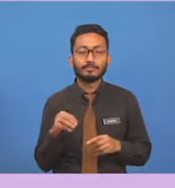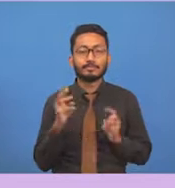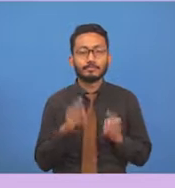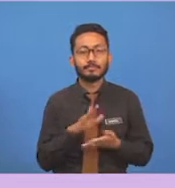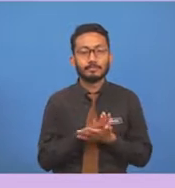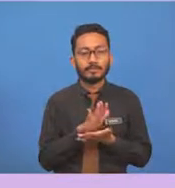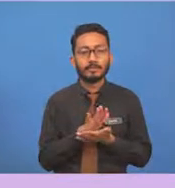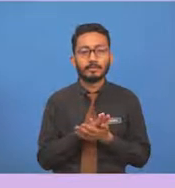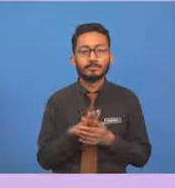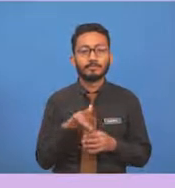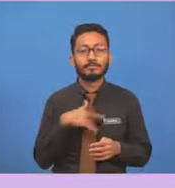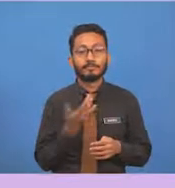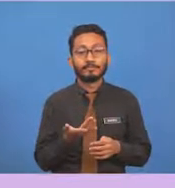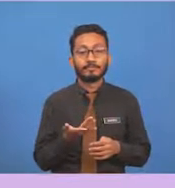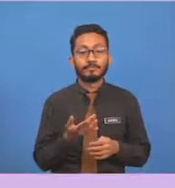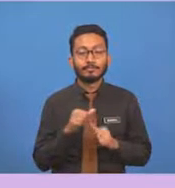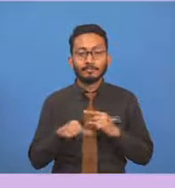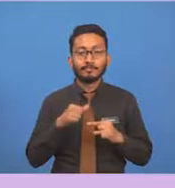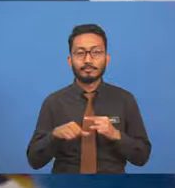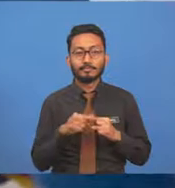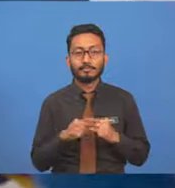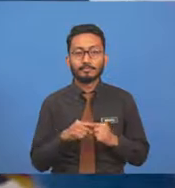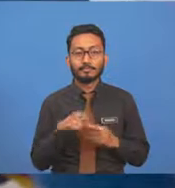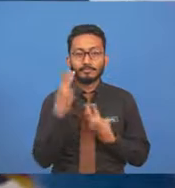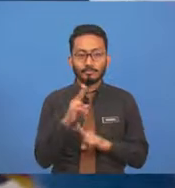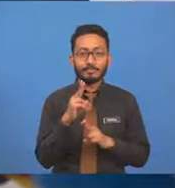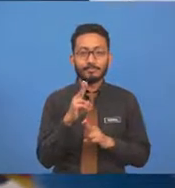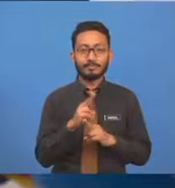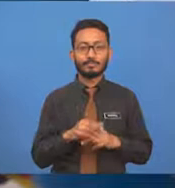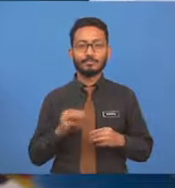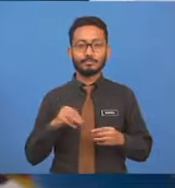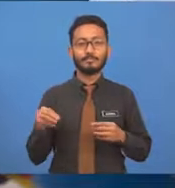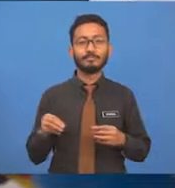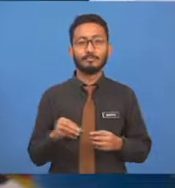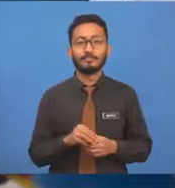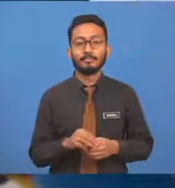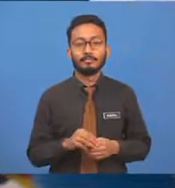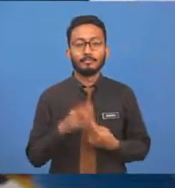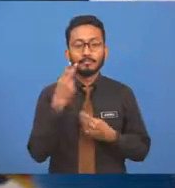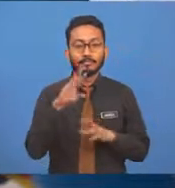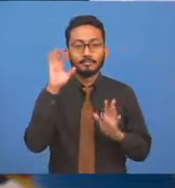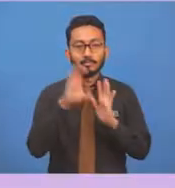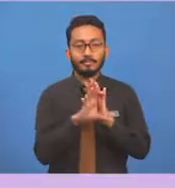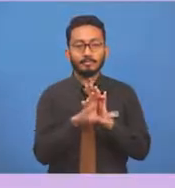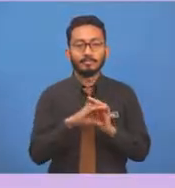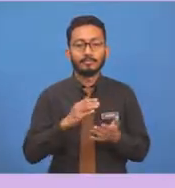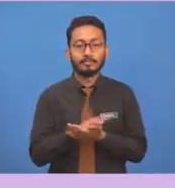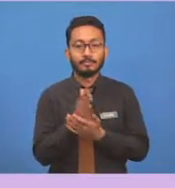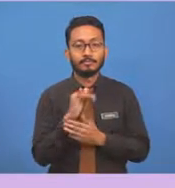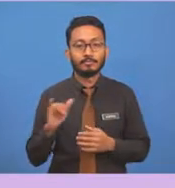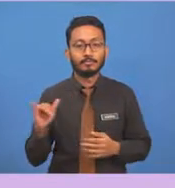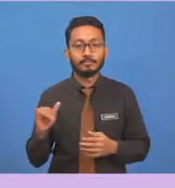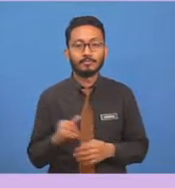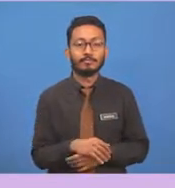bangga apabila mereka dihormati. Murid-murid, sila perhatikan gambar situasi ini.